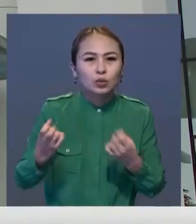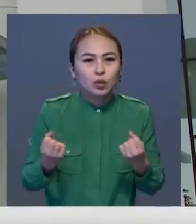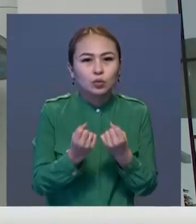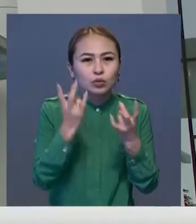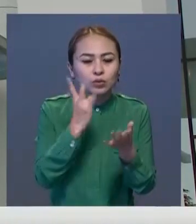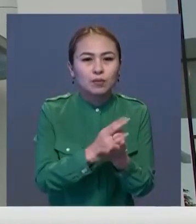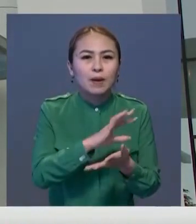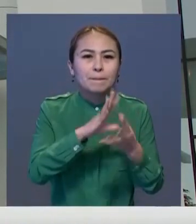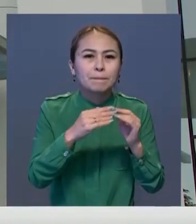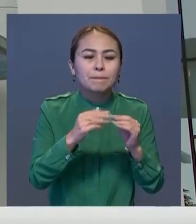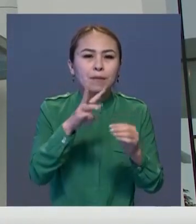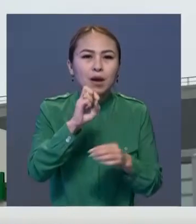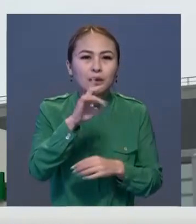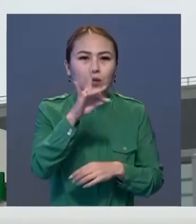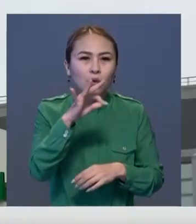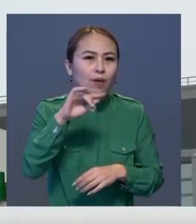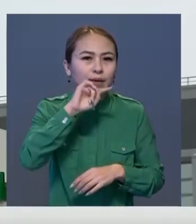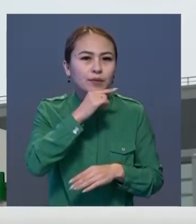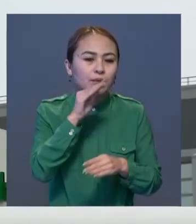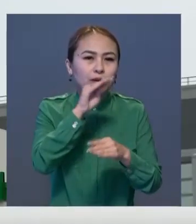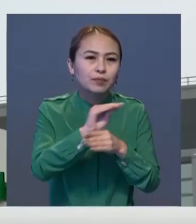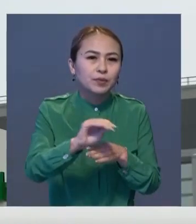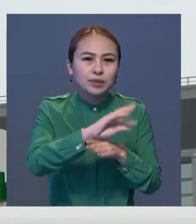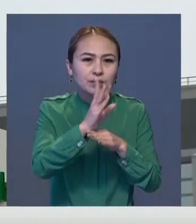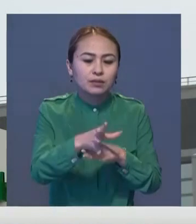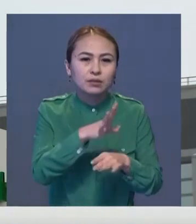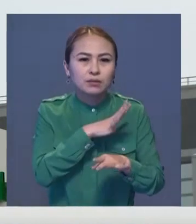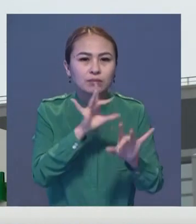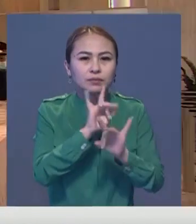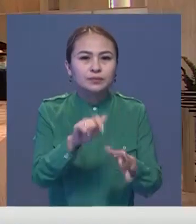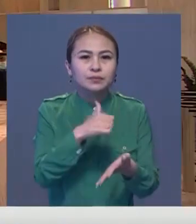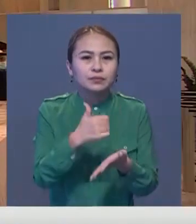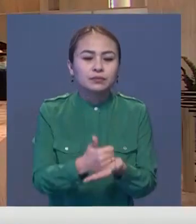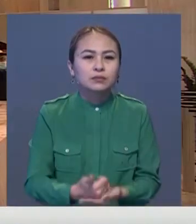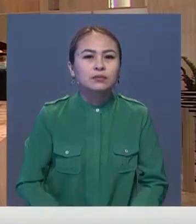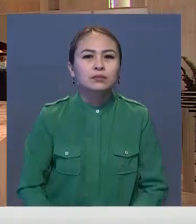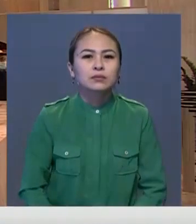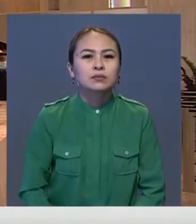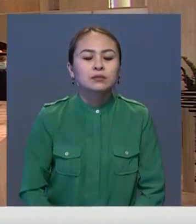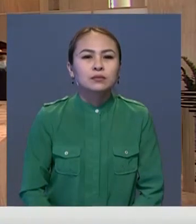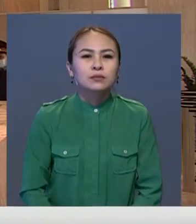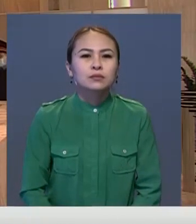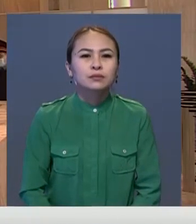қажетті қолдау көрсетіп, макроэкономикалық тұрақтылықты қамтамасыз етеді деді ведомство басшысы.